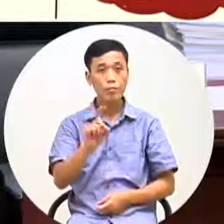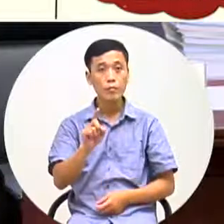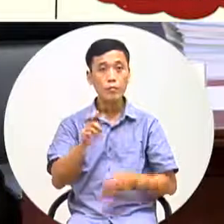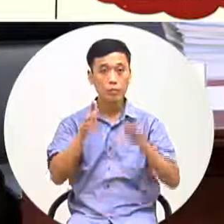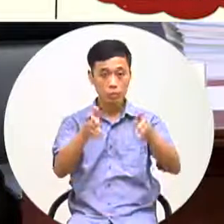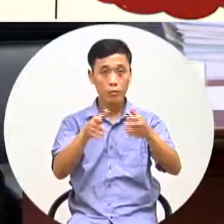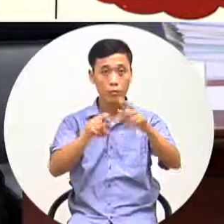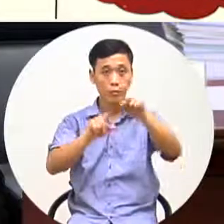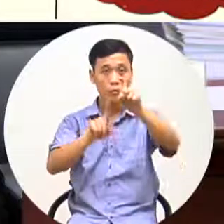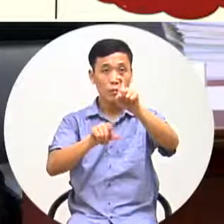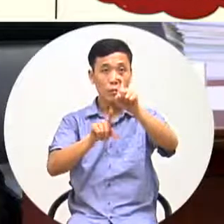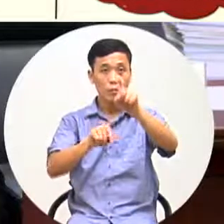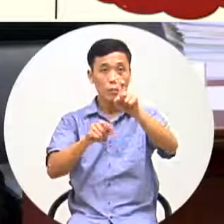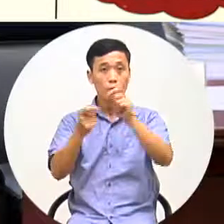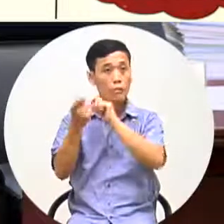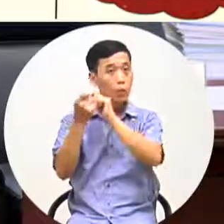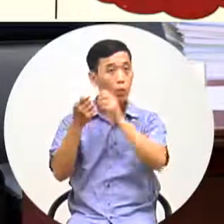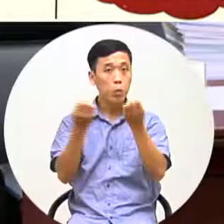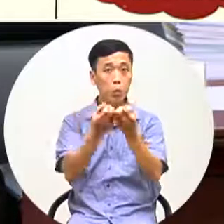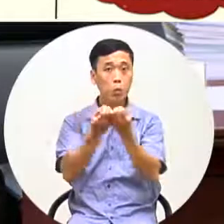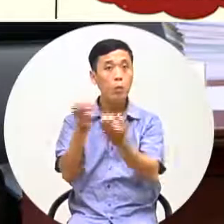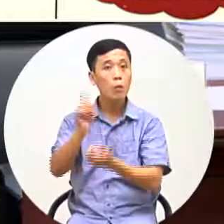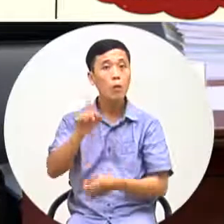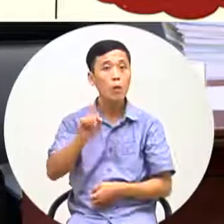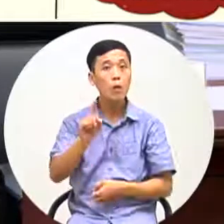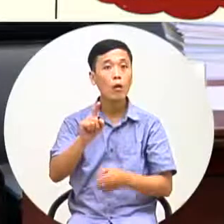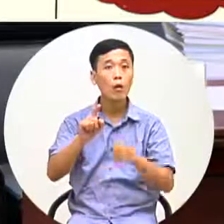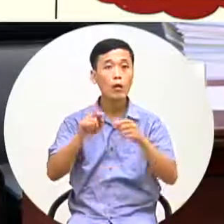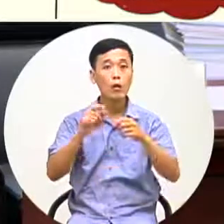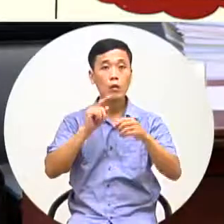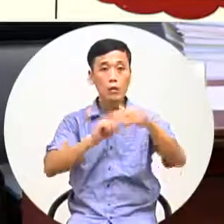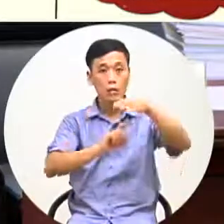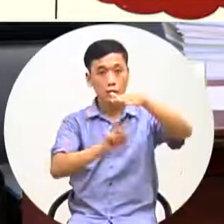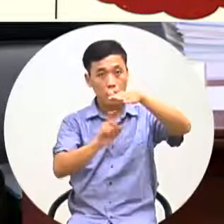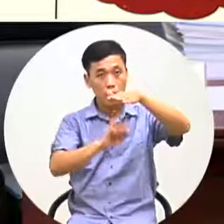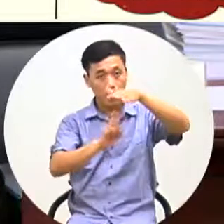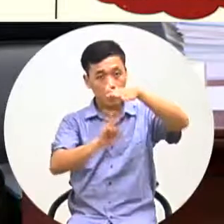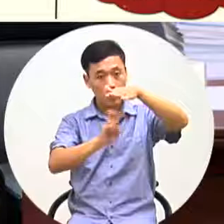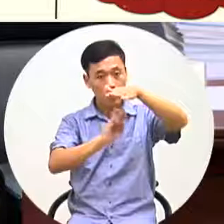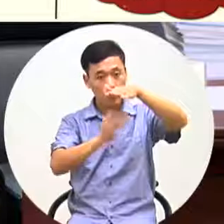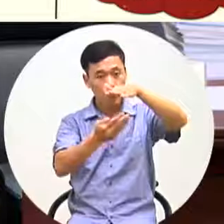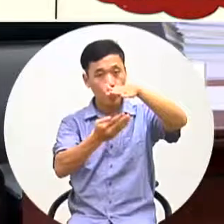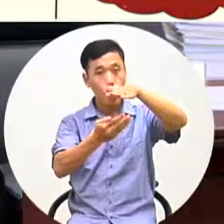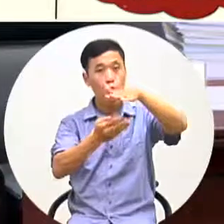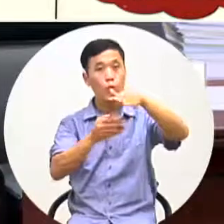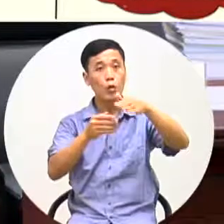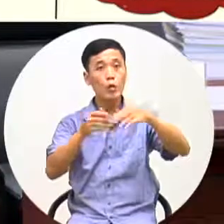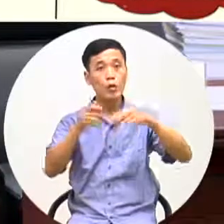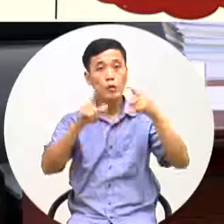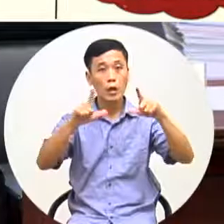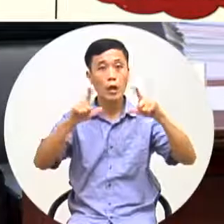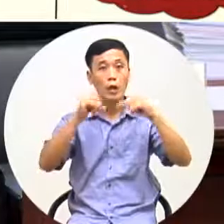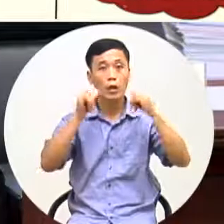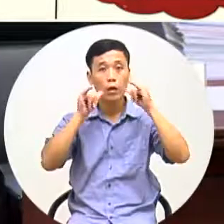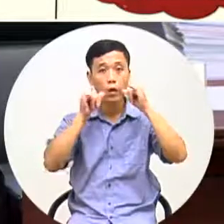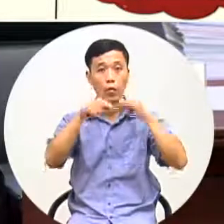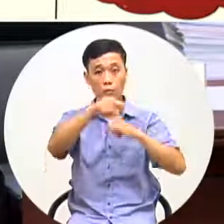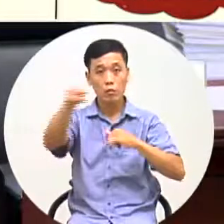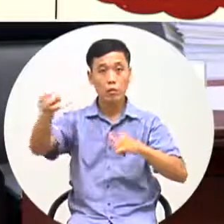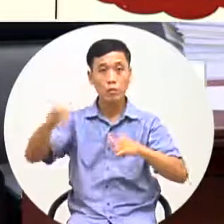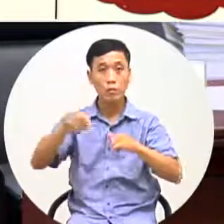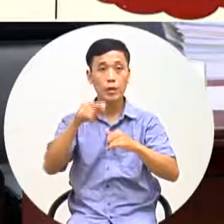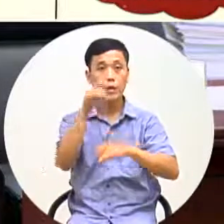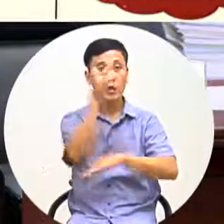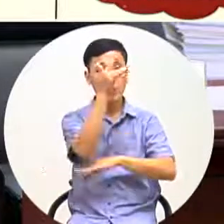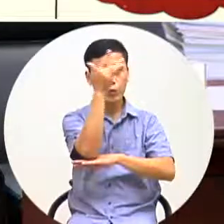的就是在台二十九线大寮堤防的那个路段，五百棵的黑板树被砍头的这个事情。